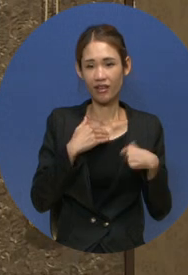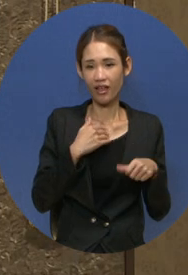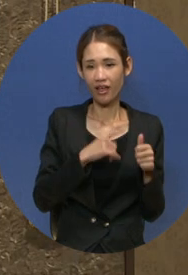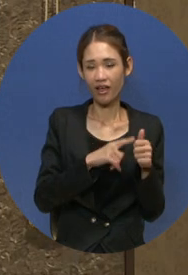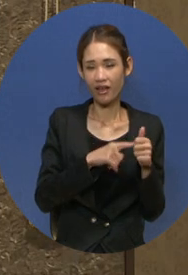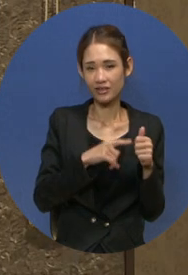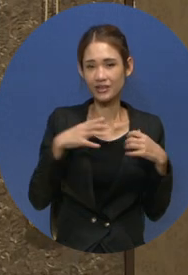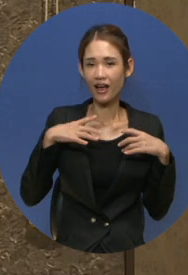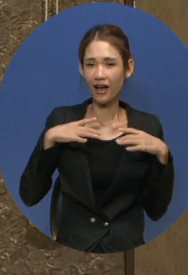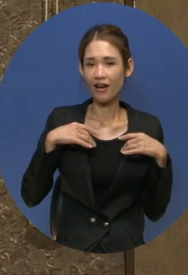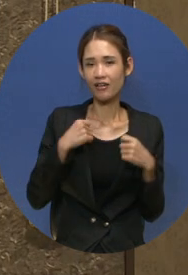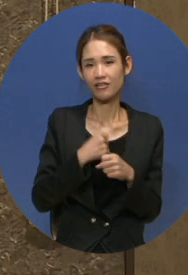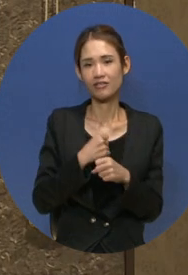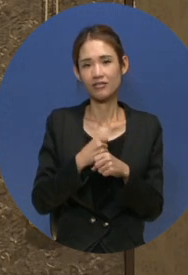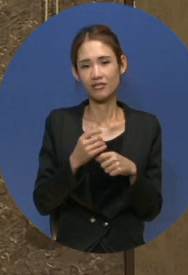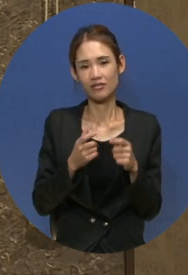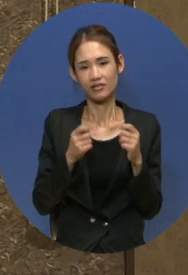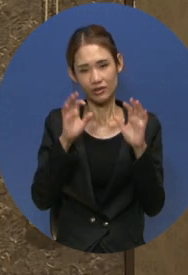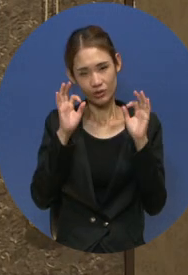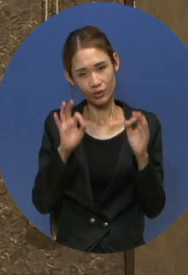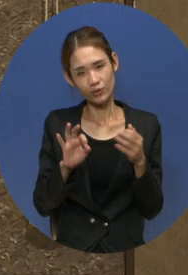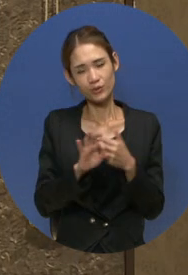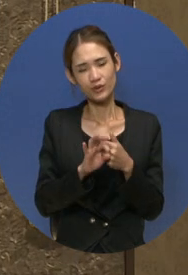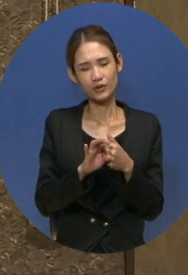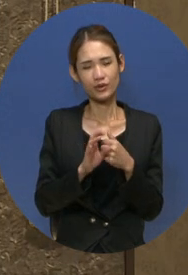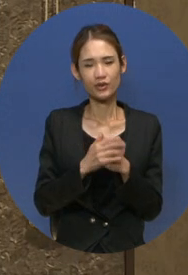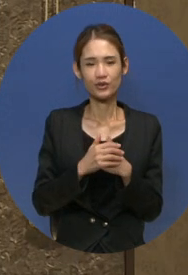거라고. 네. 그런 걸 보면서, 아,